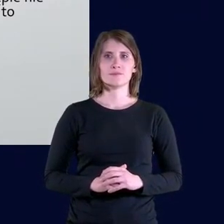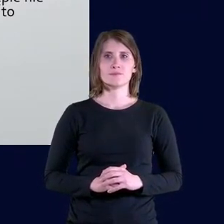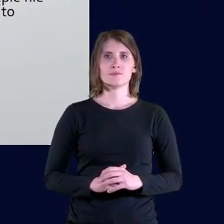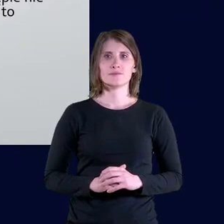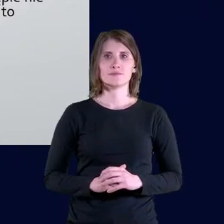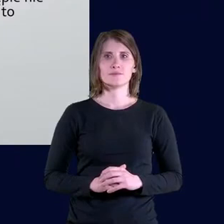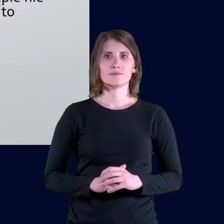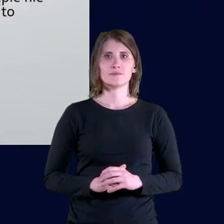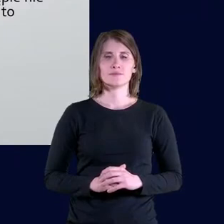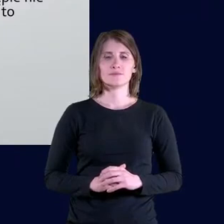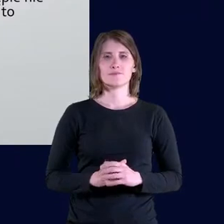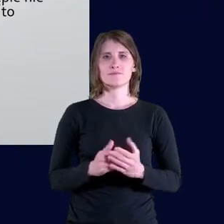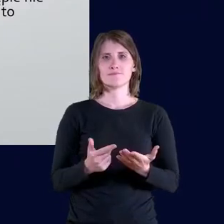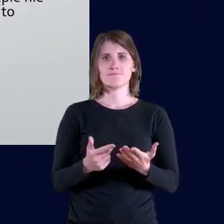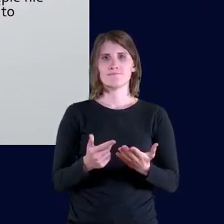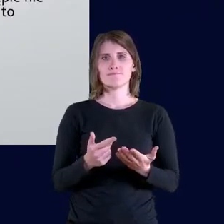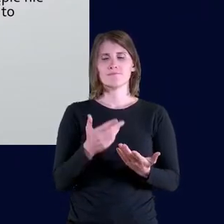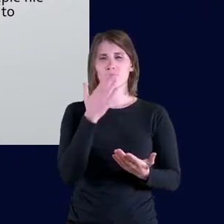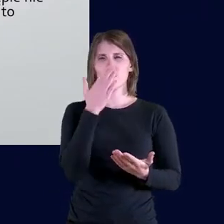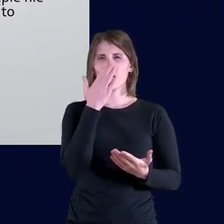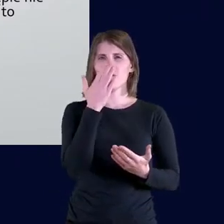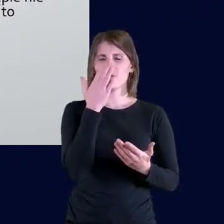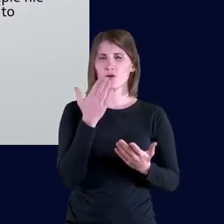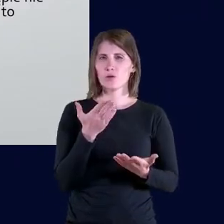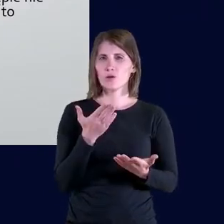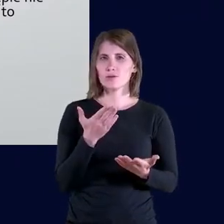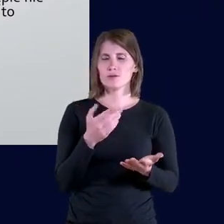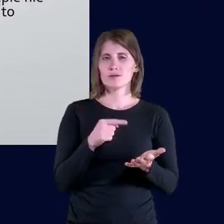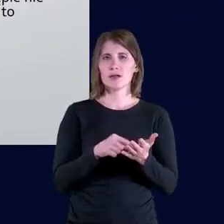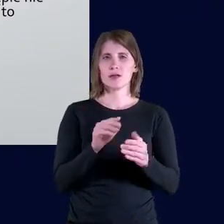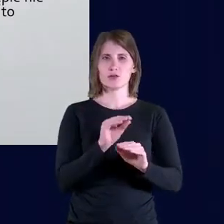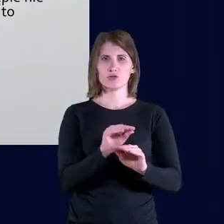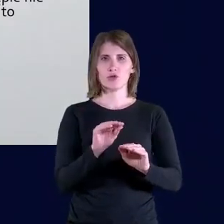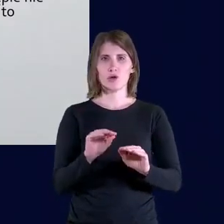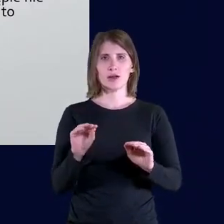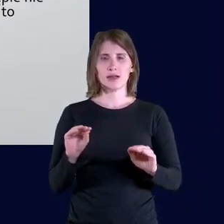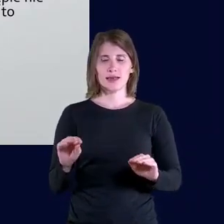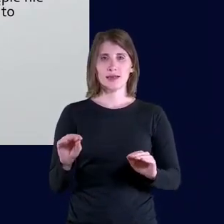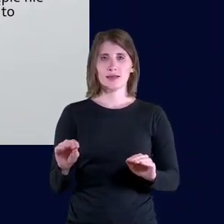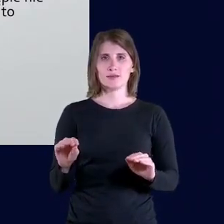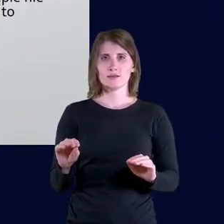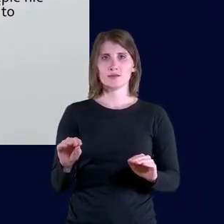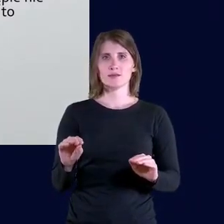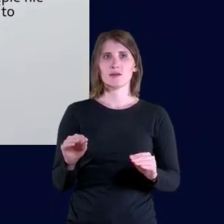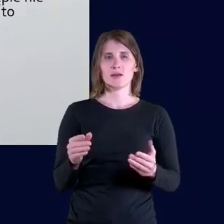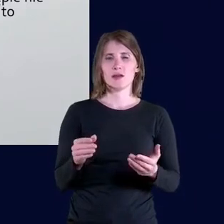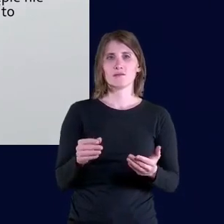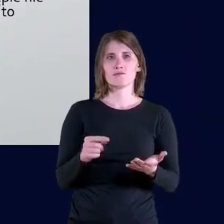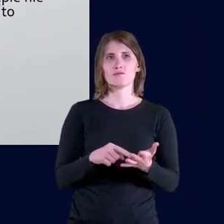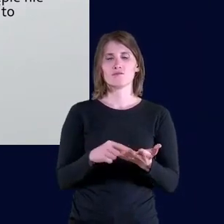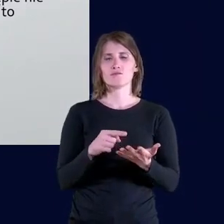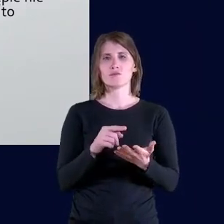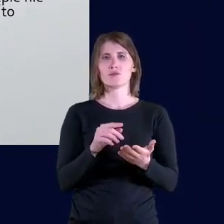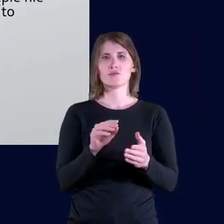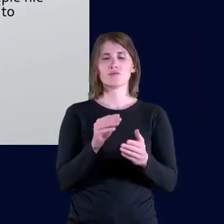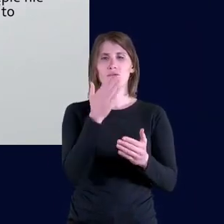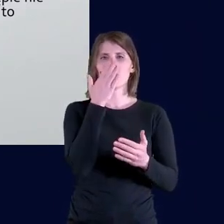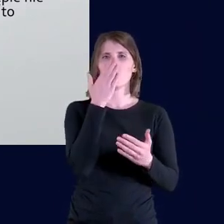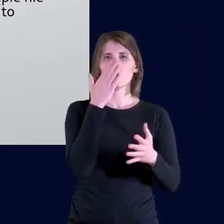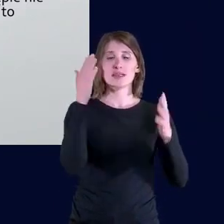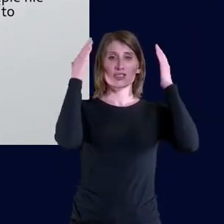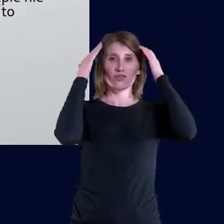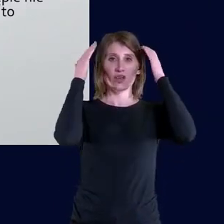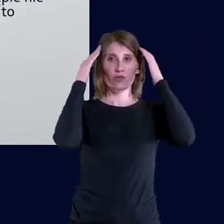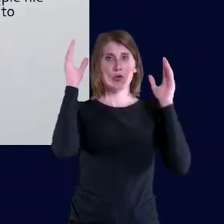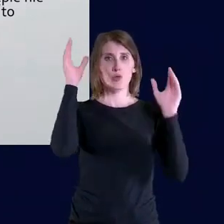więc jak wygląda kwestia szkolenia zobacz jak wygląda kwestia świadomości naukowców w